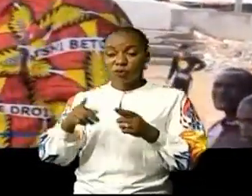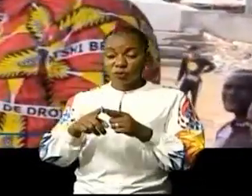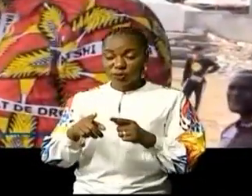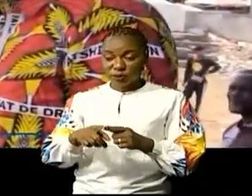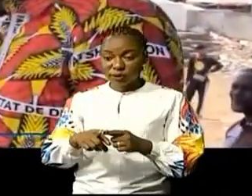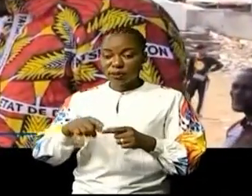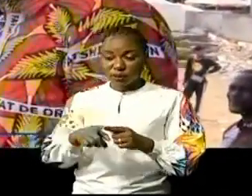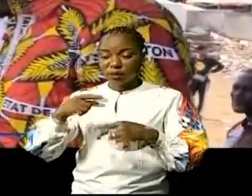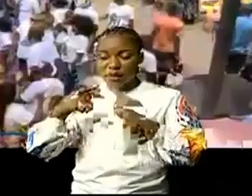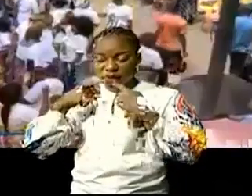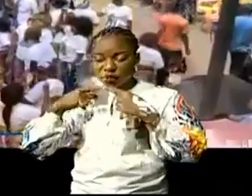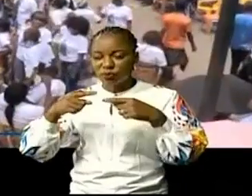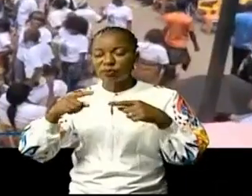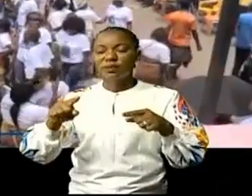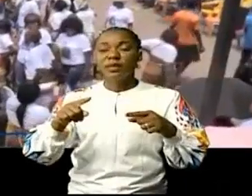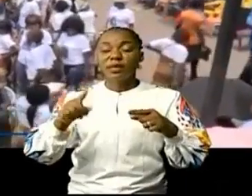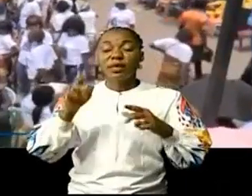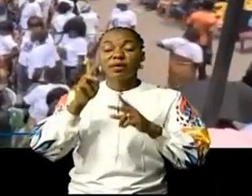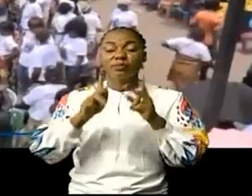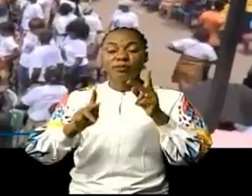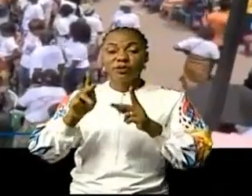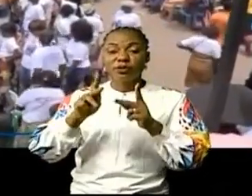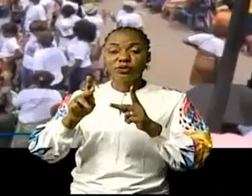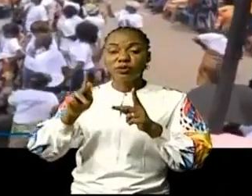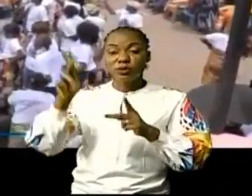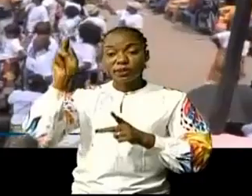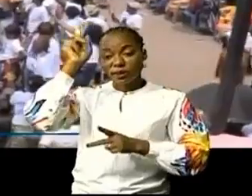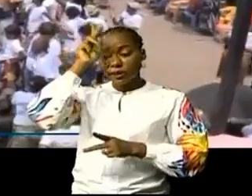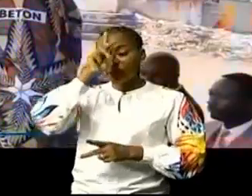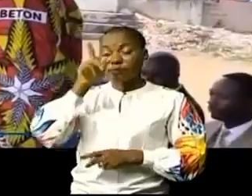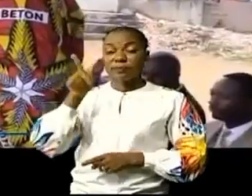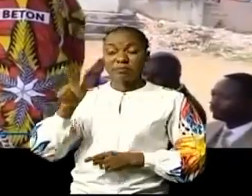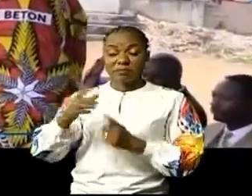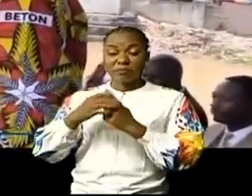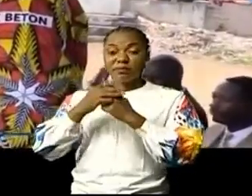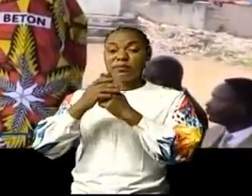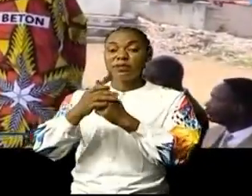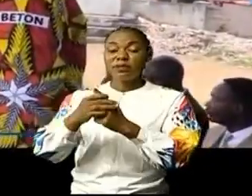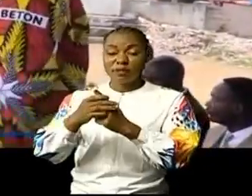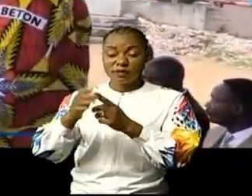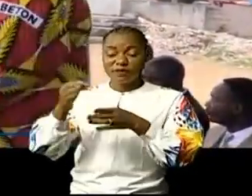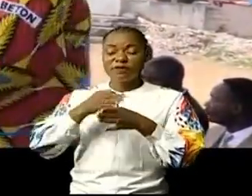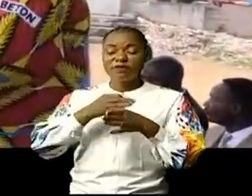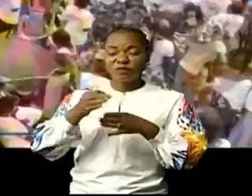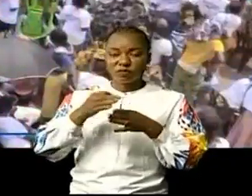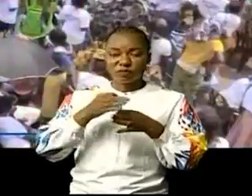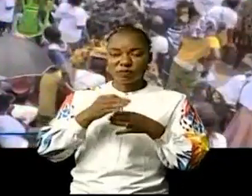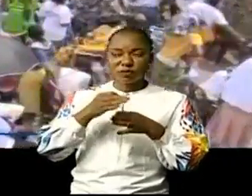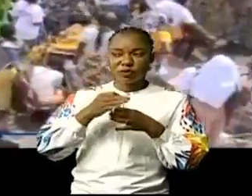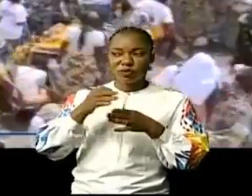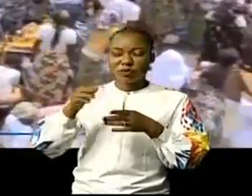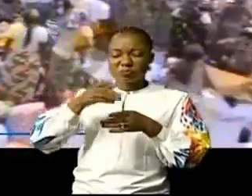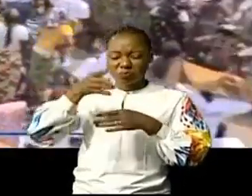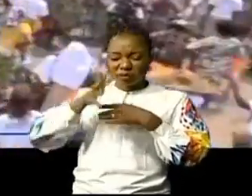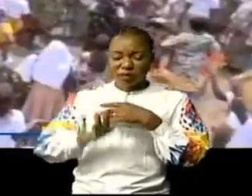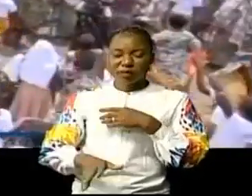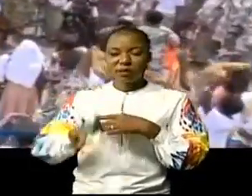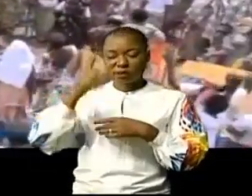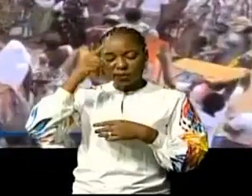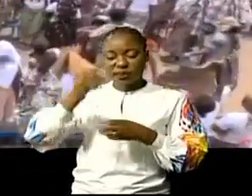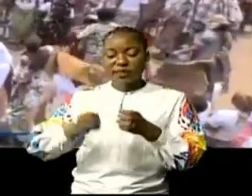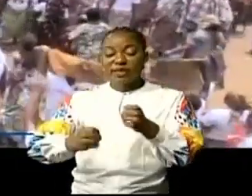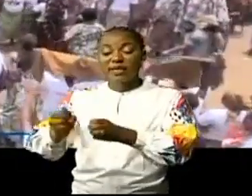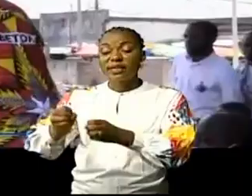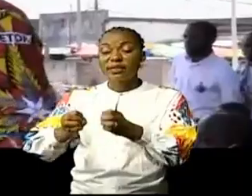annoncé à la population de la Tchangou l'organisation dans les tout prochains jours d'une série de formations professionnelles sur l'entrepreneuriat